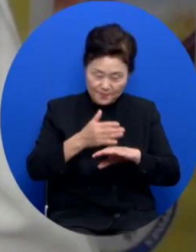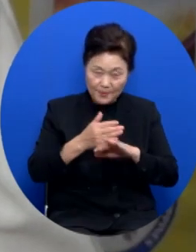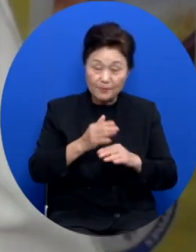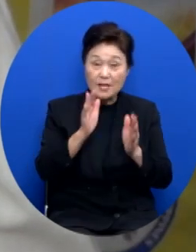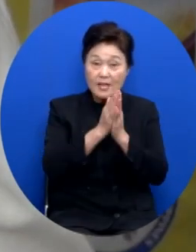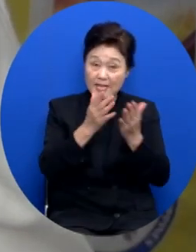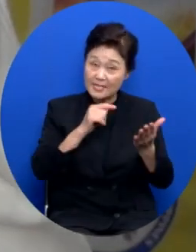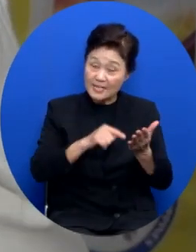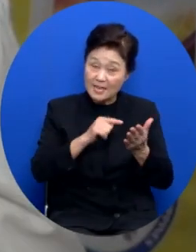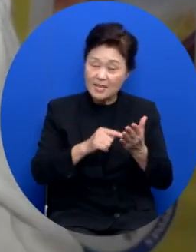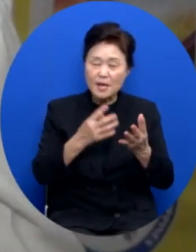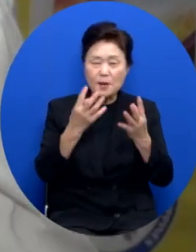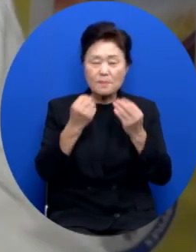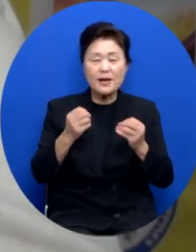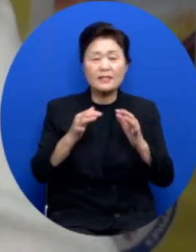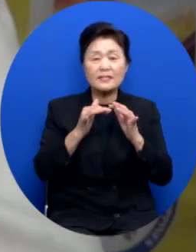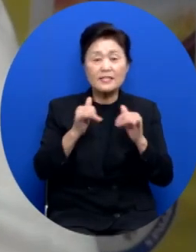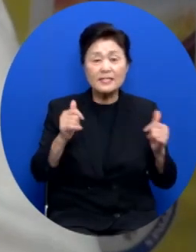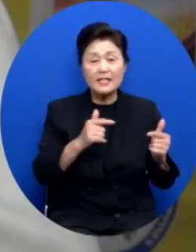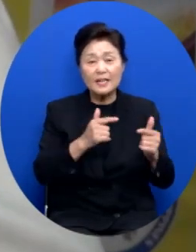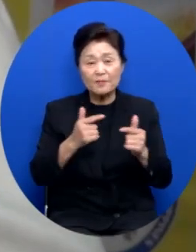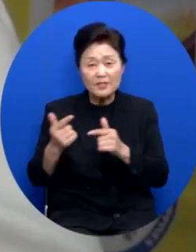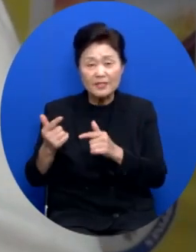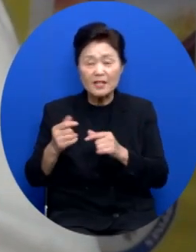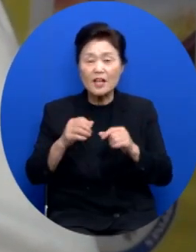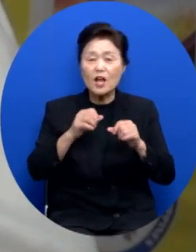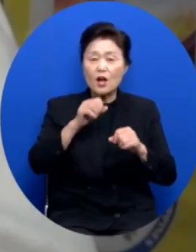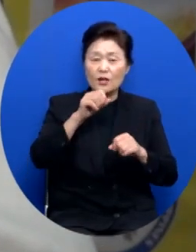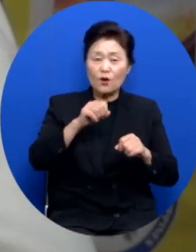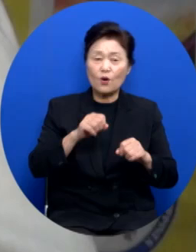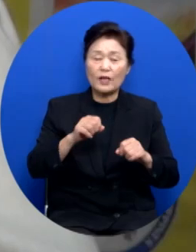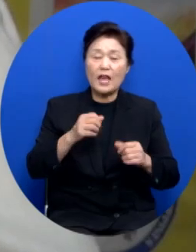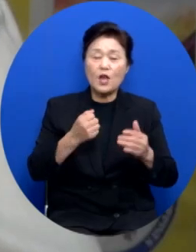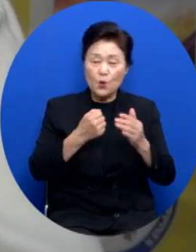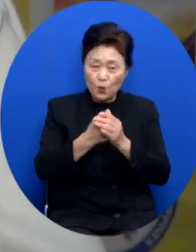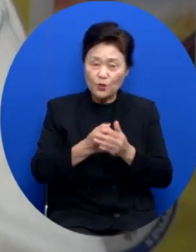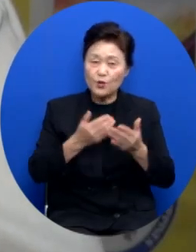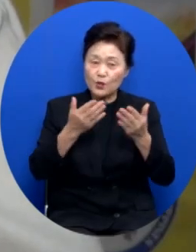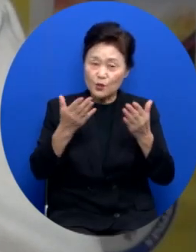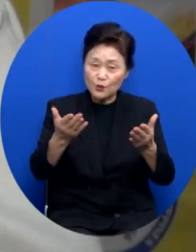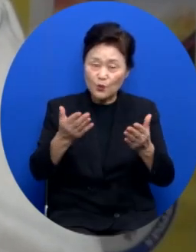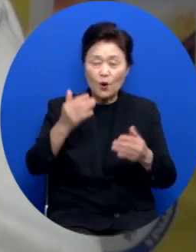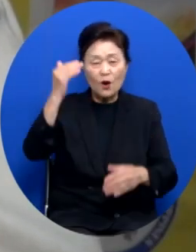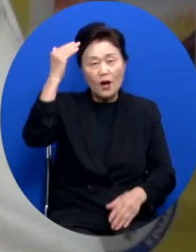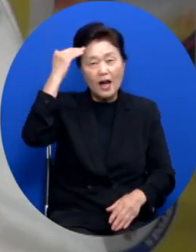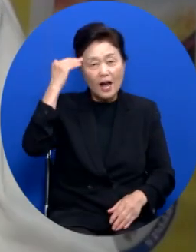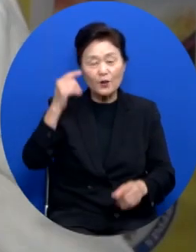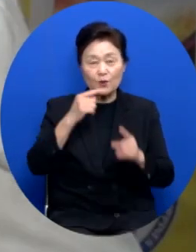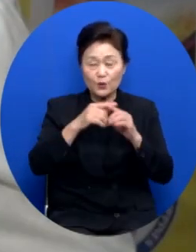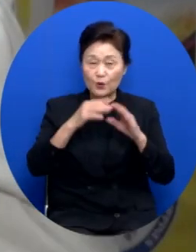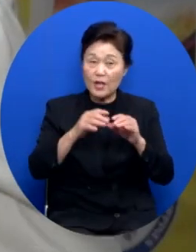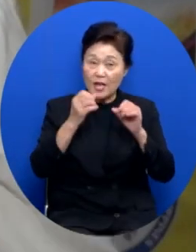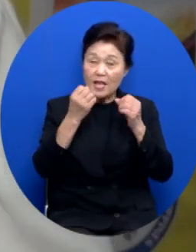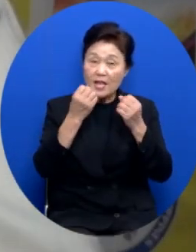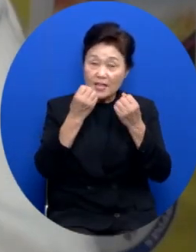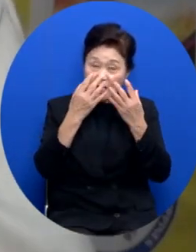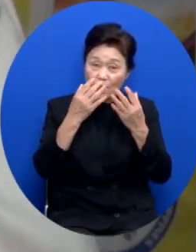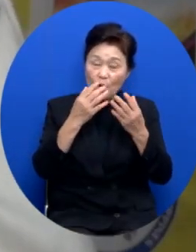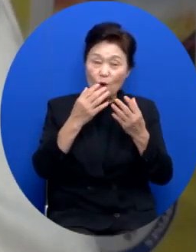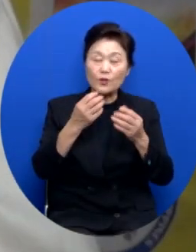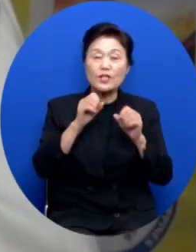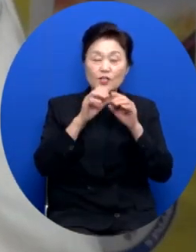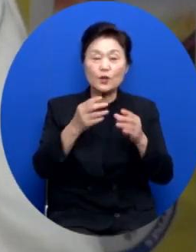책이 많은 현 선교 현장에서 일하는 분들에게 용기가 되고 또 한국교회의 새로운 선교의 도전이 되는